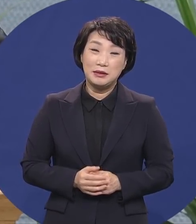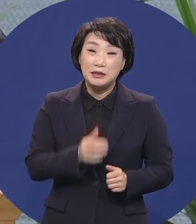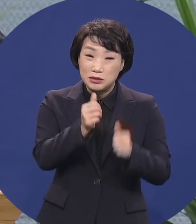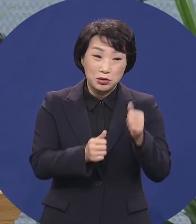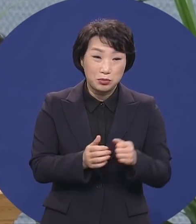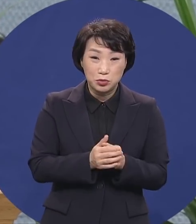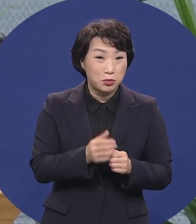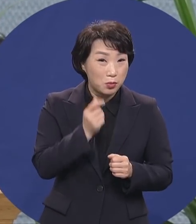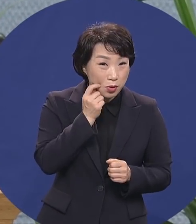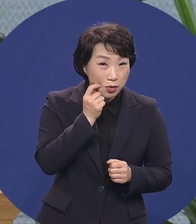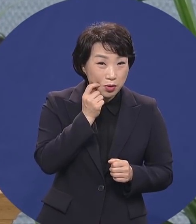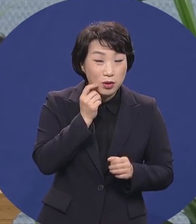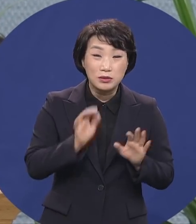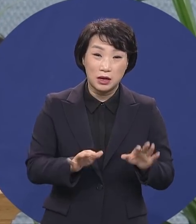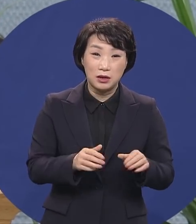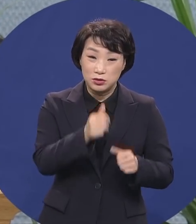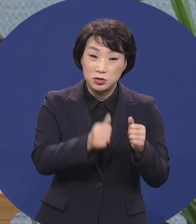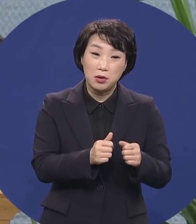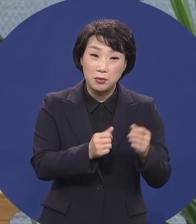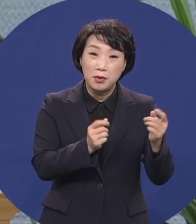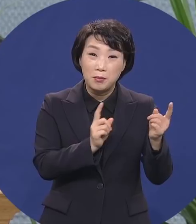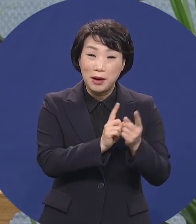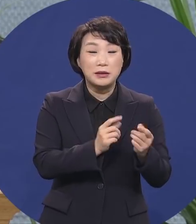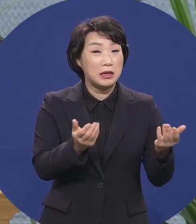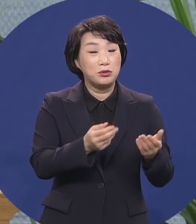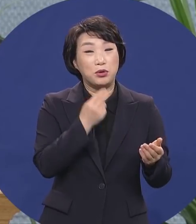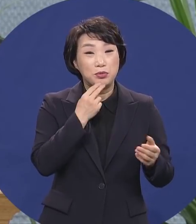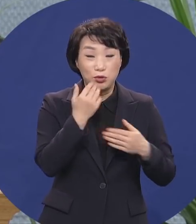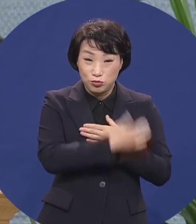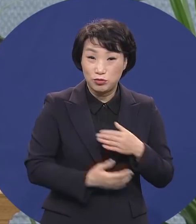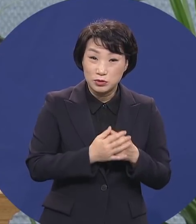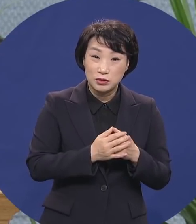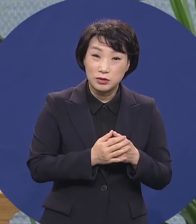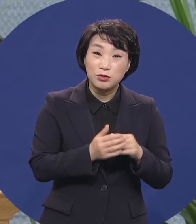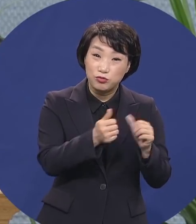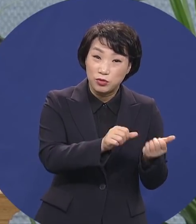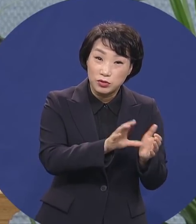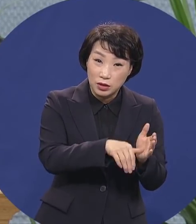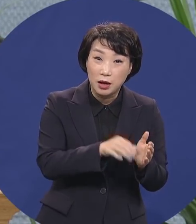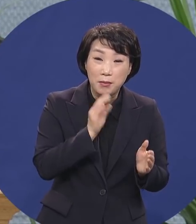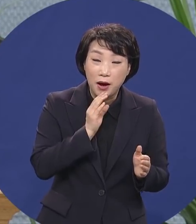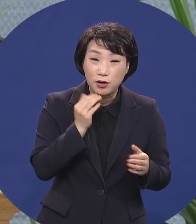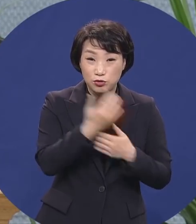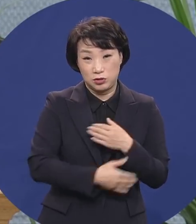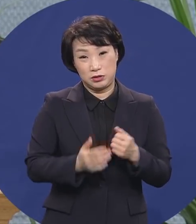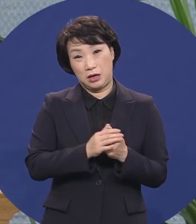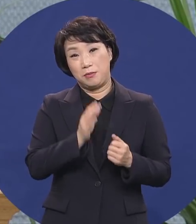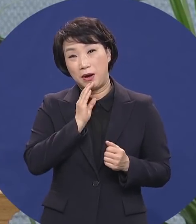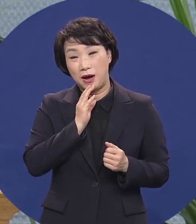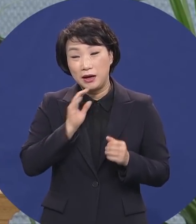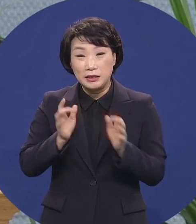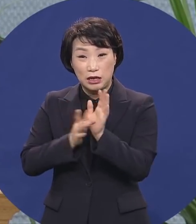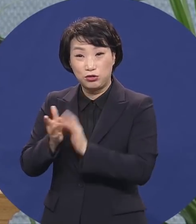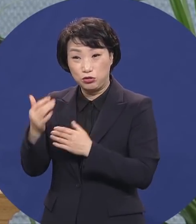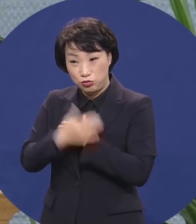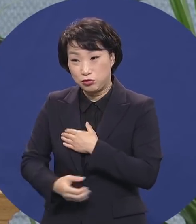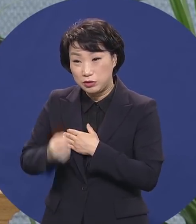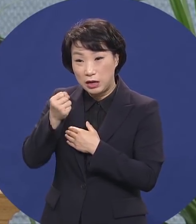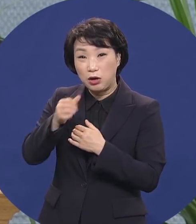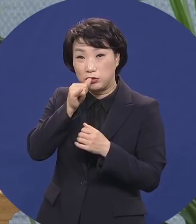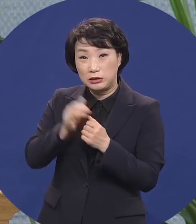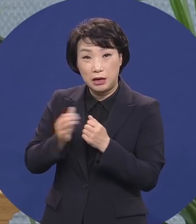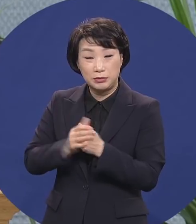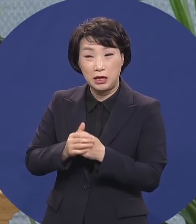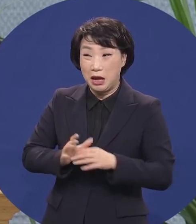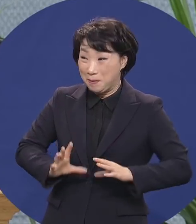시험할 수도 없고 시험 받을 일도 없어요. 육신이 없으면. 육신 때문에 그런 거예요. 예수님이 육신을 입었기 때문에, 예수 육신에게 육신을